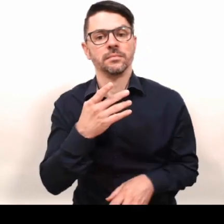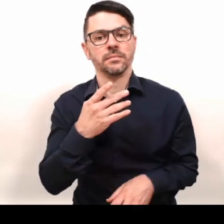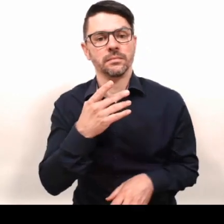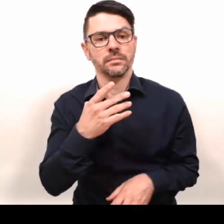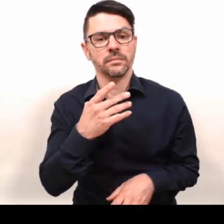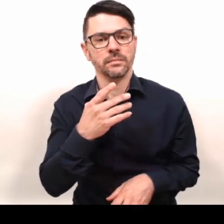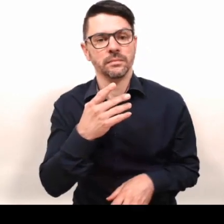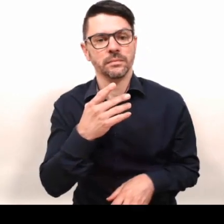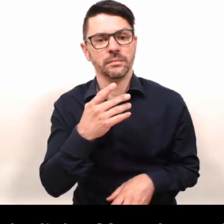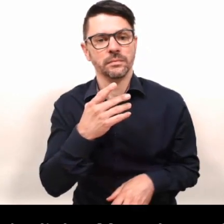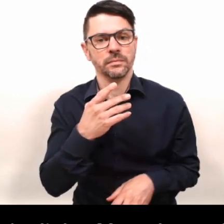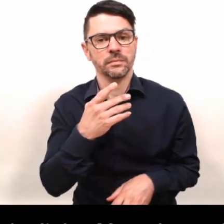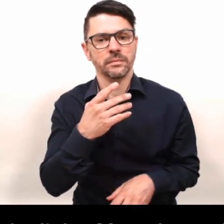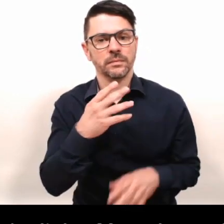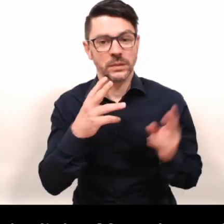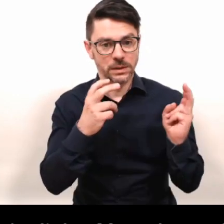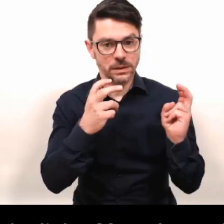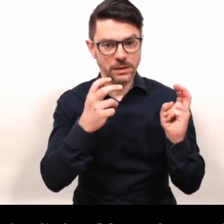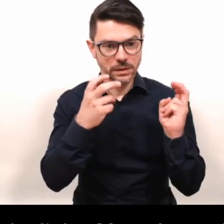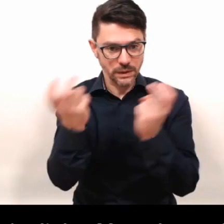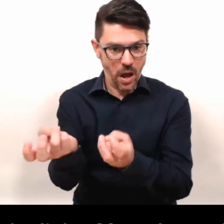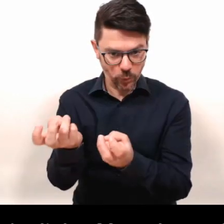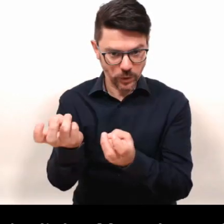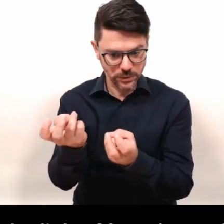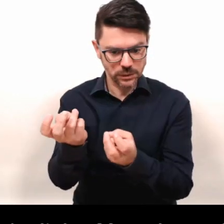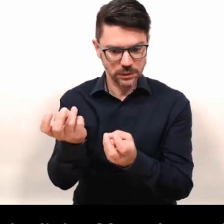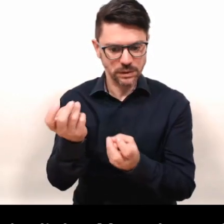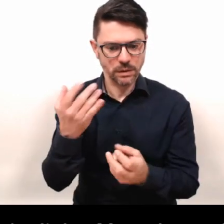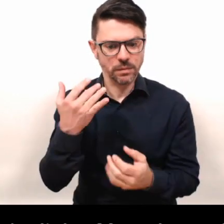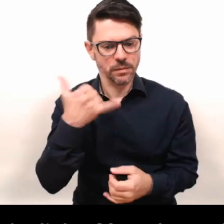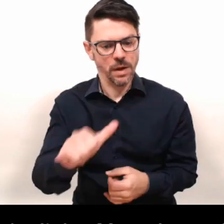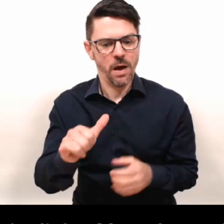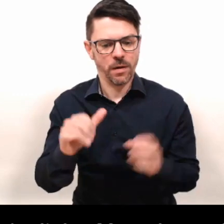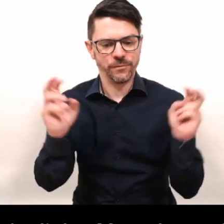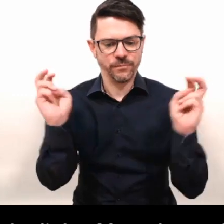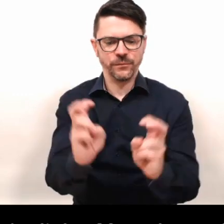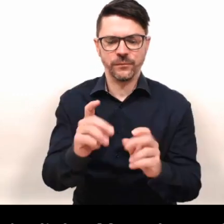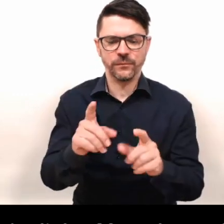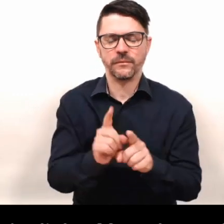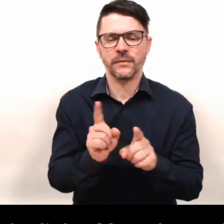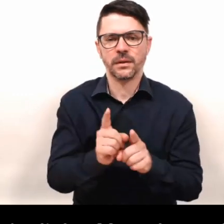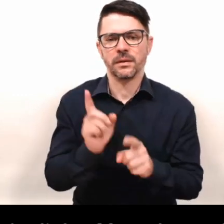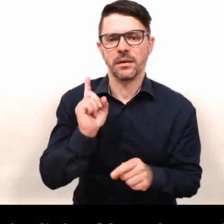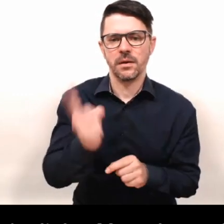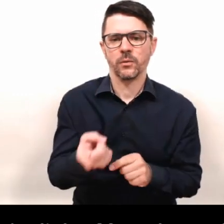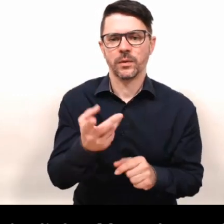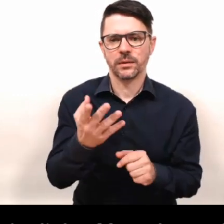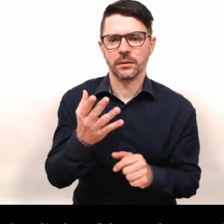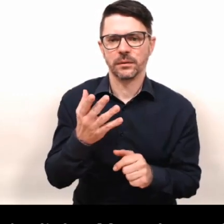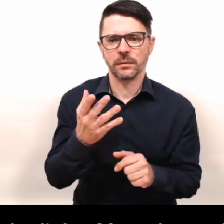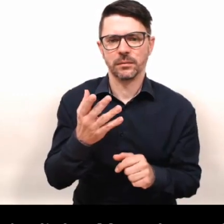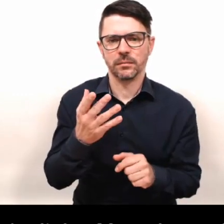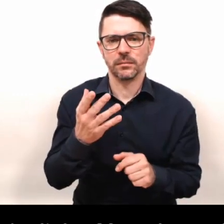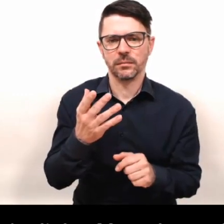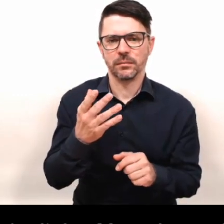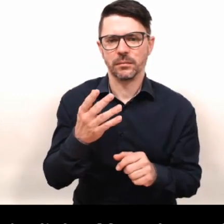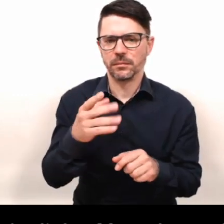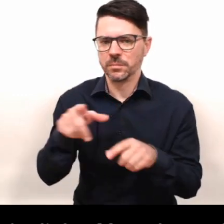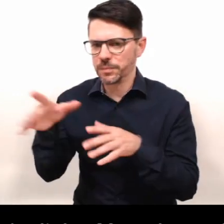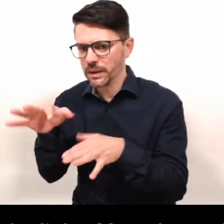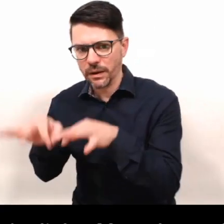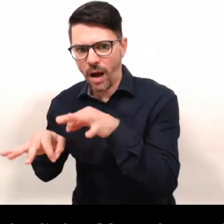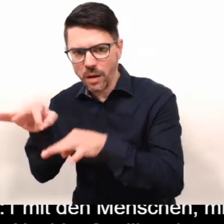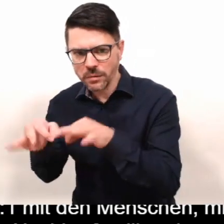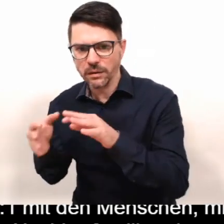sich mit denen an den Tisch setzen zu Hause und dürfen das natürlich genauso in den Biergarten, im Biergarten